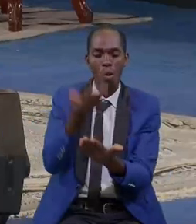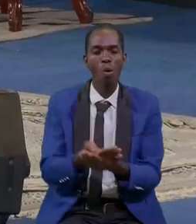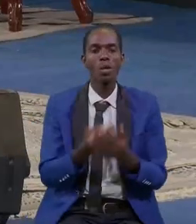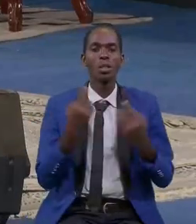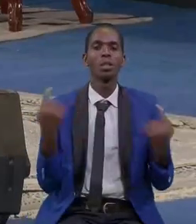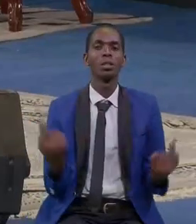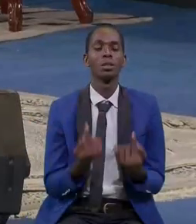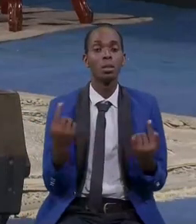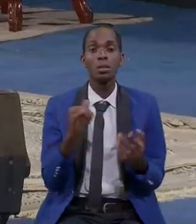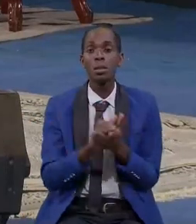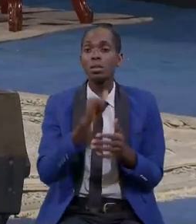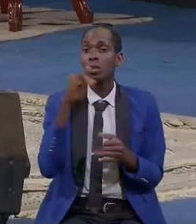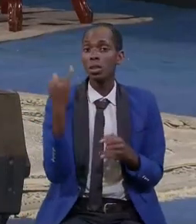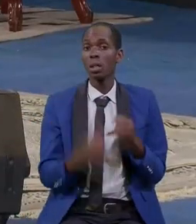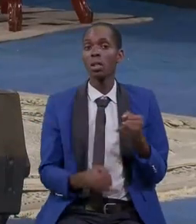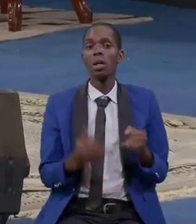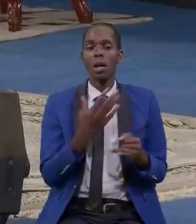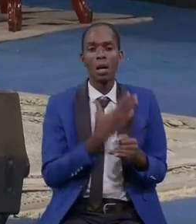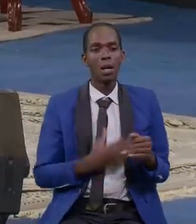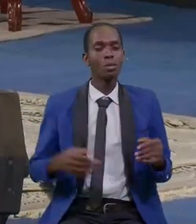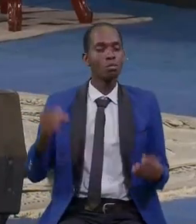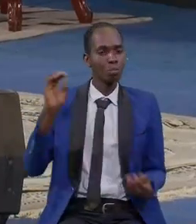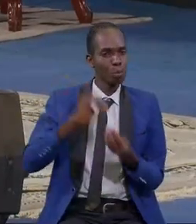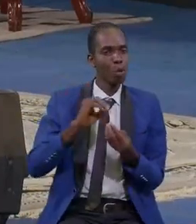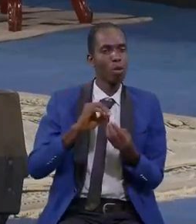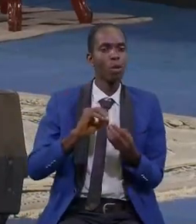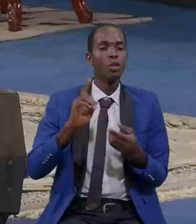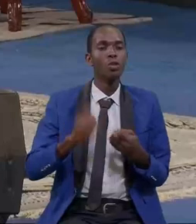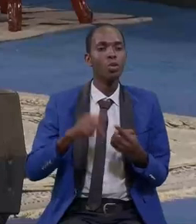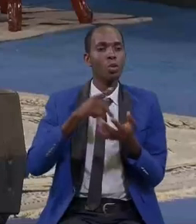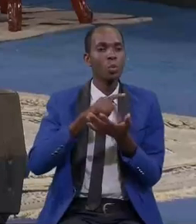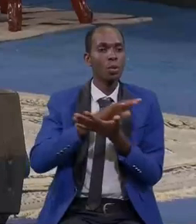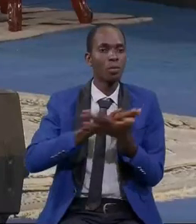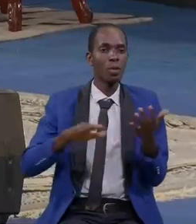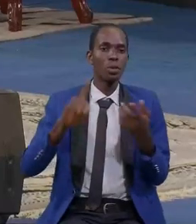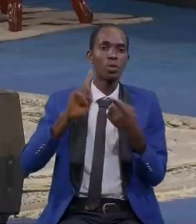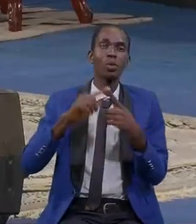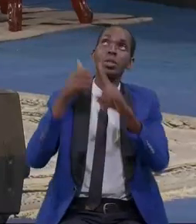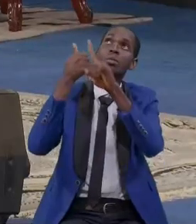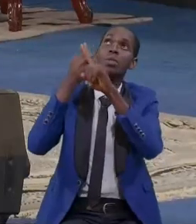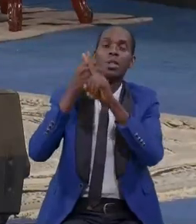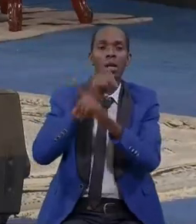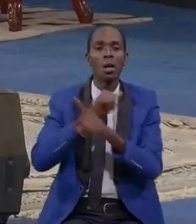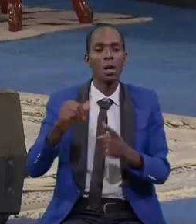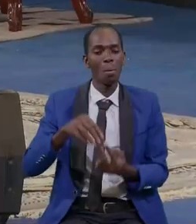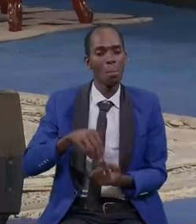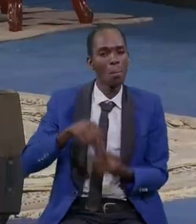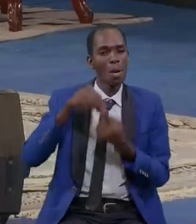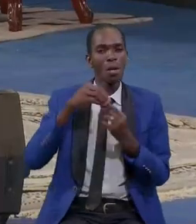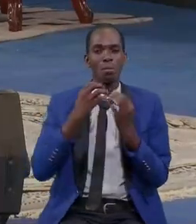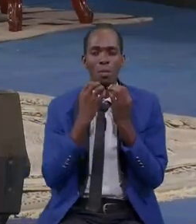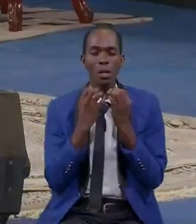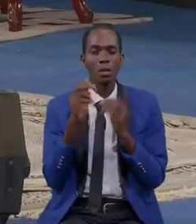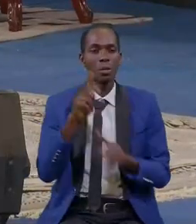Et continue, et de se faire un peuple qui lui appartienne, purifié par lui